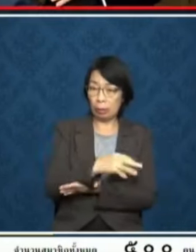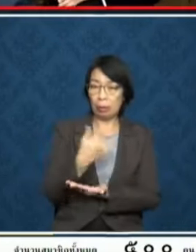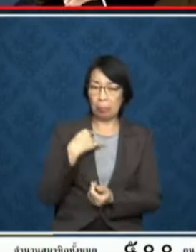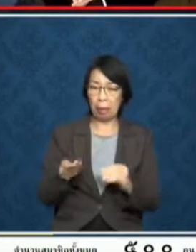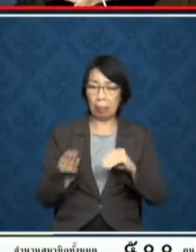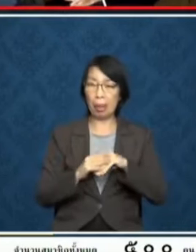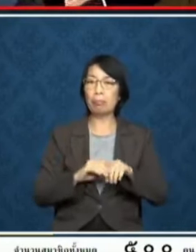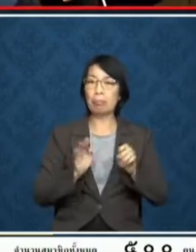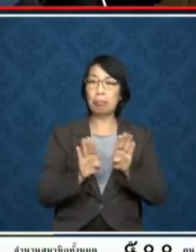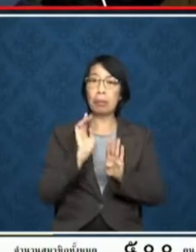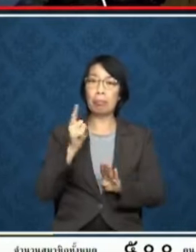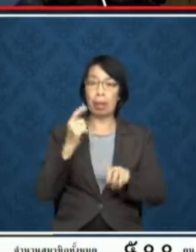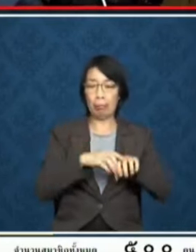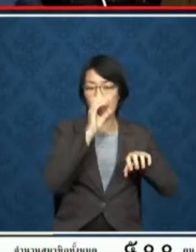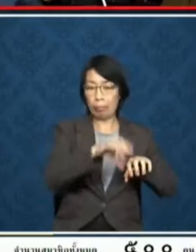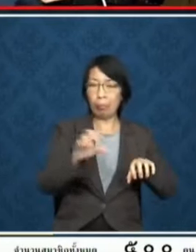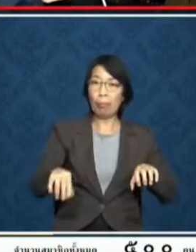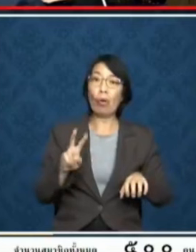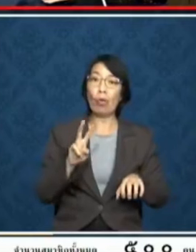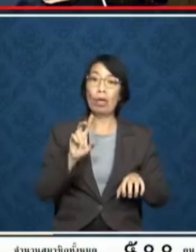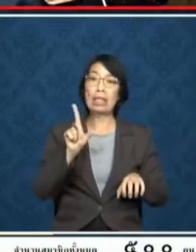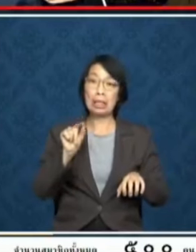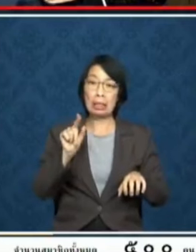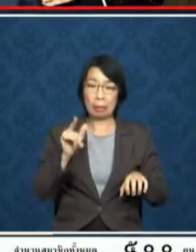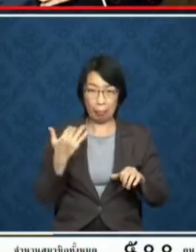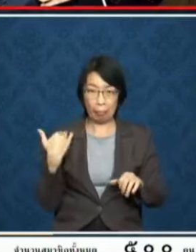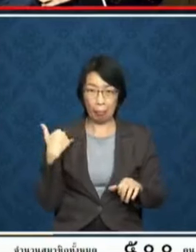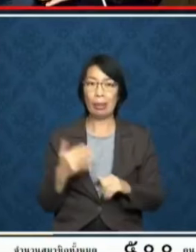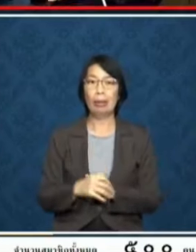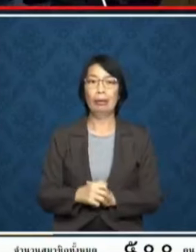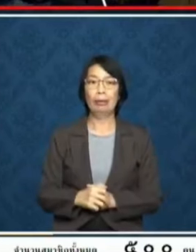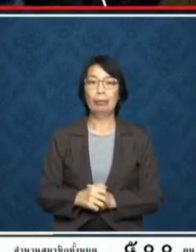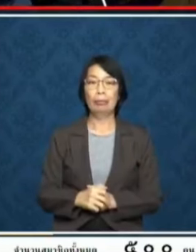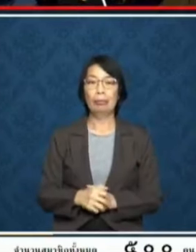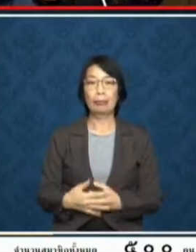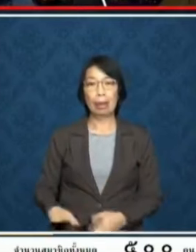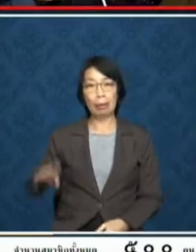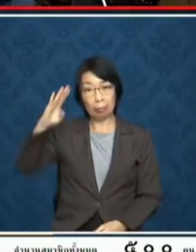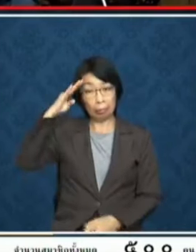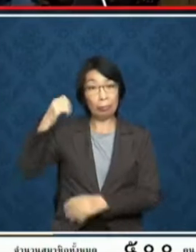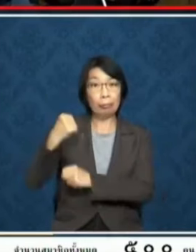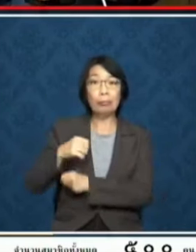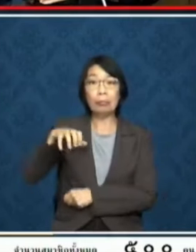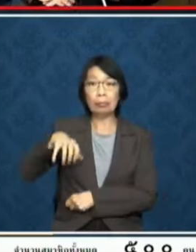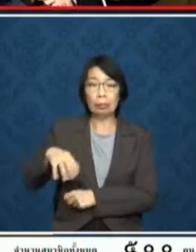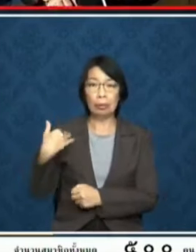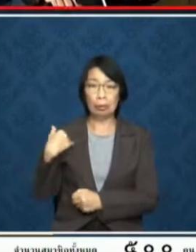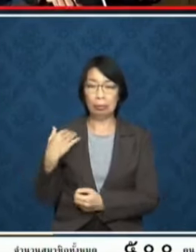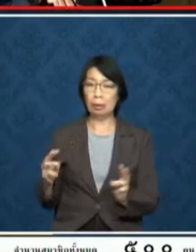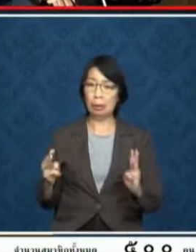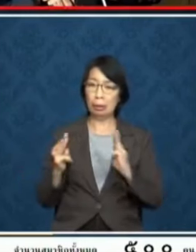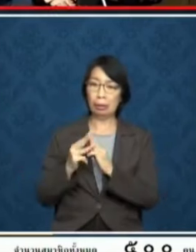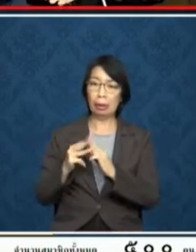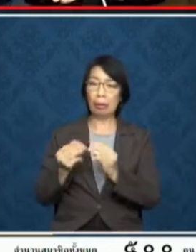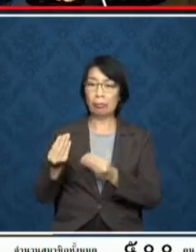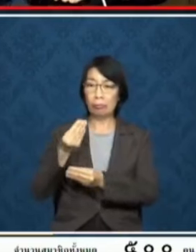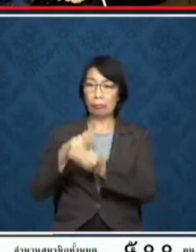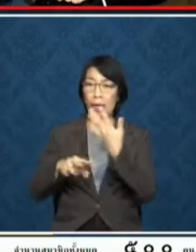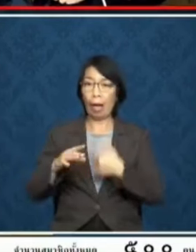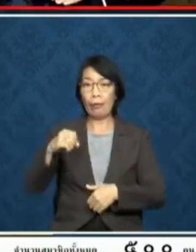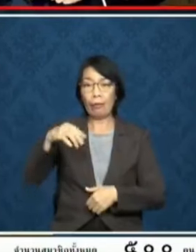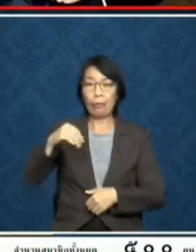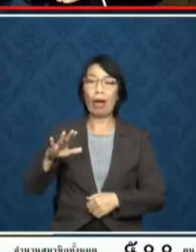วนราชการเพิ่มอีก100เมกะวัตต์แล้วก็กองทัพก็ด้วยความที่กองทัพยังไม่มีสัญญาซื้อขายไฟฟ้ากับการไฟฟ้า